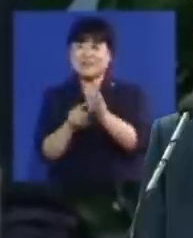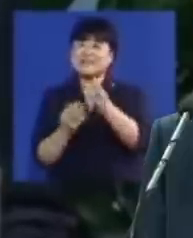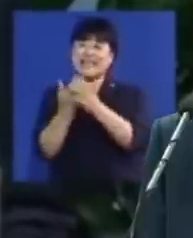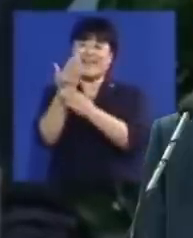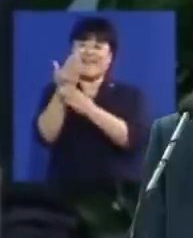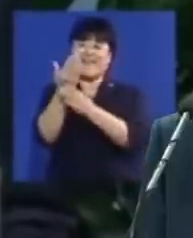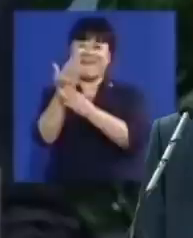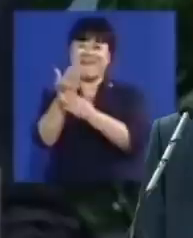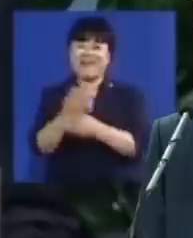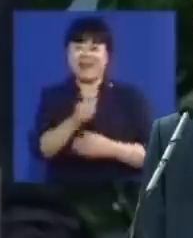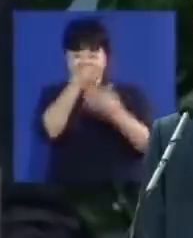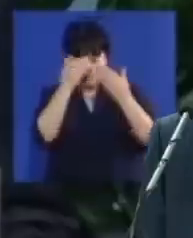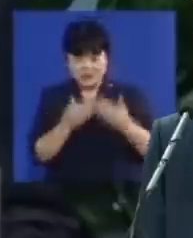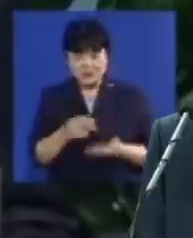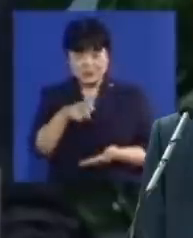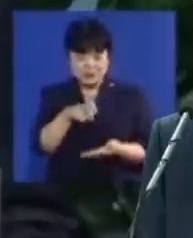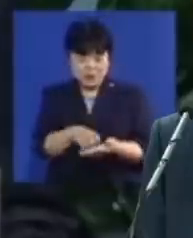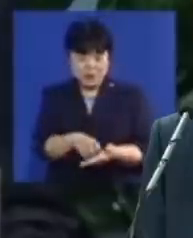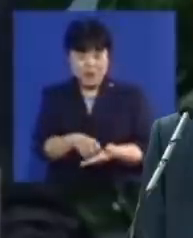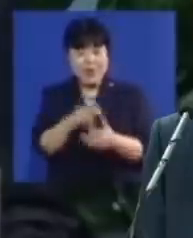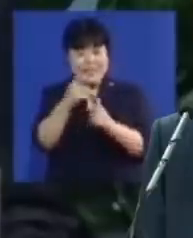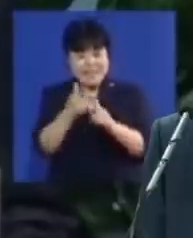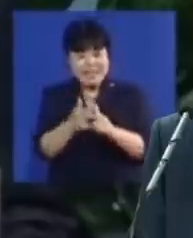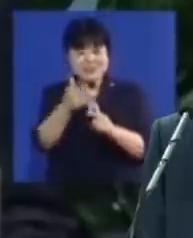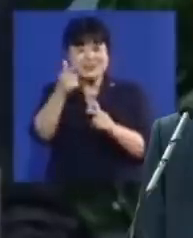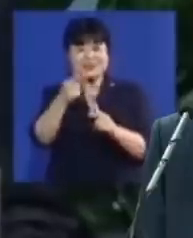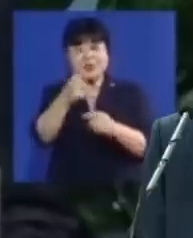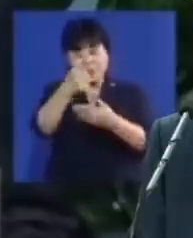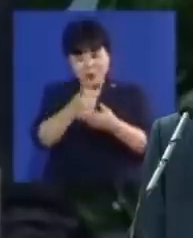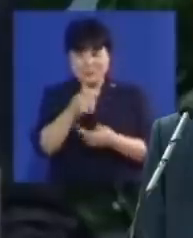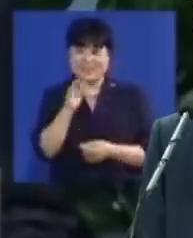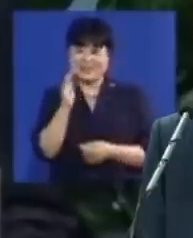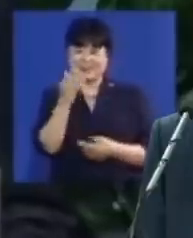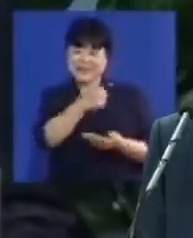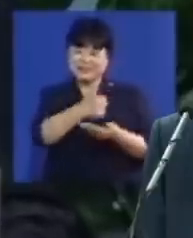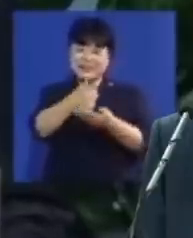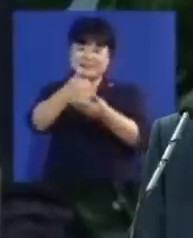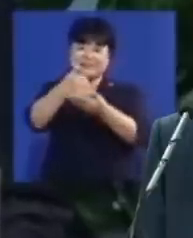생겨서 그 수용소에서 무릎을 꿇어서 예수님을 모시더랬습니다. 주님,